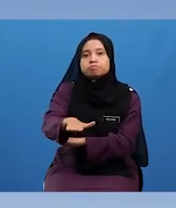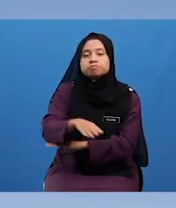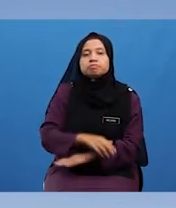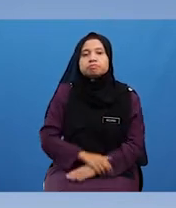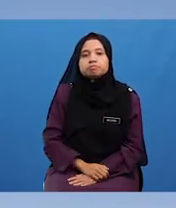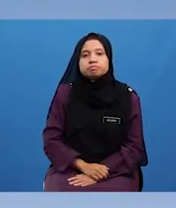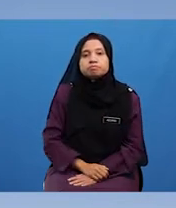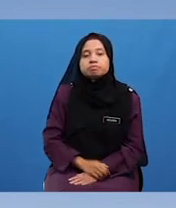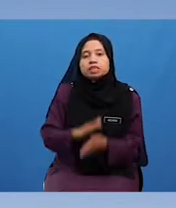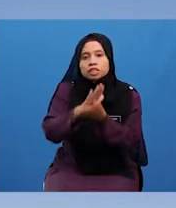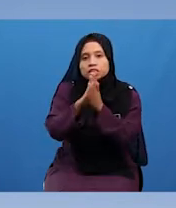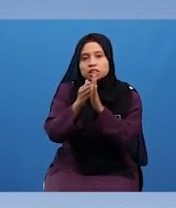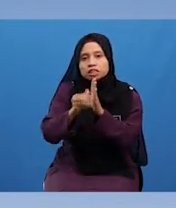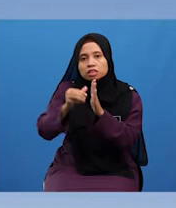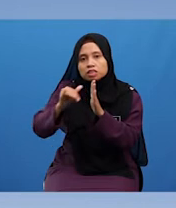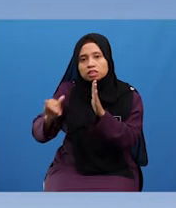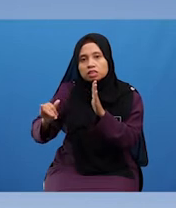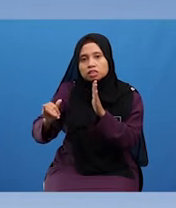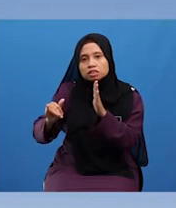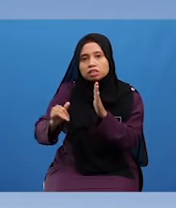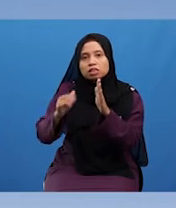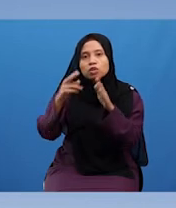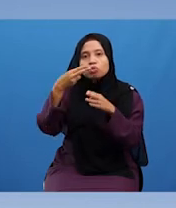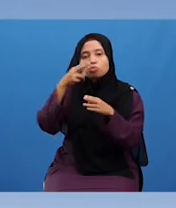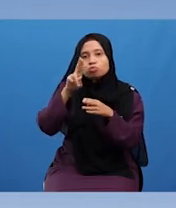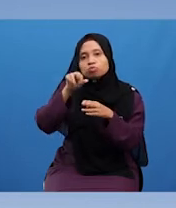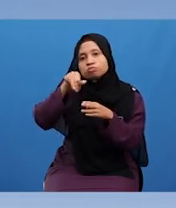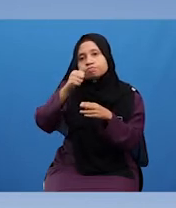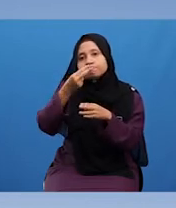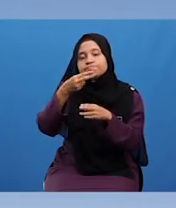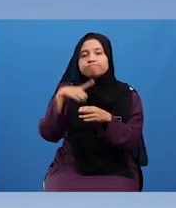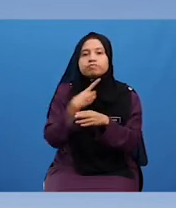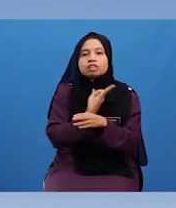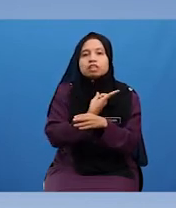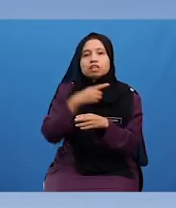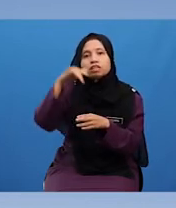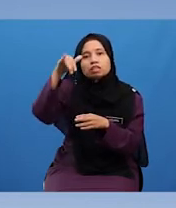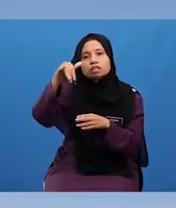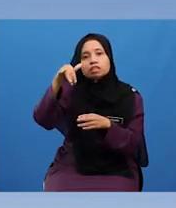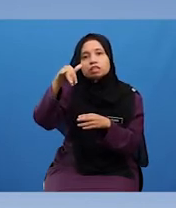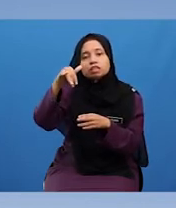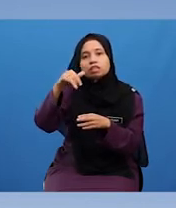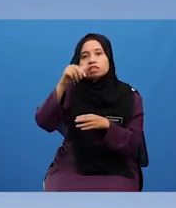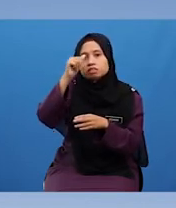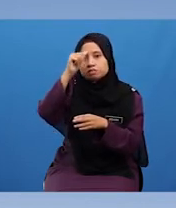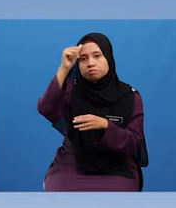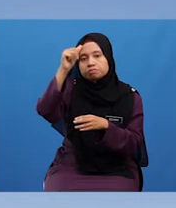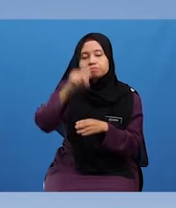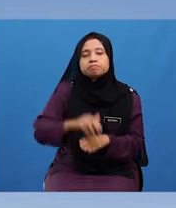malam. Jadikan ianya hujah kami ya Rabbal